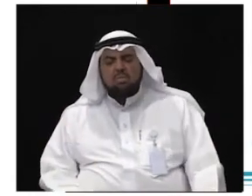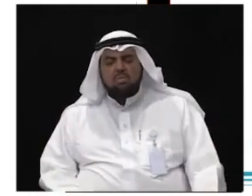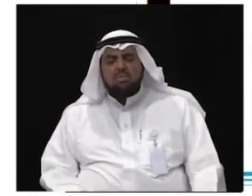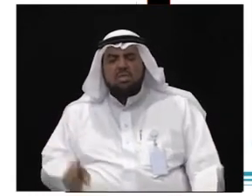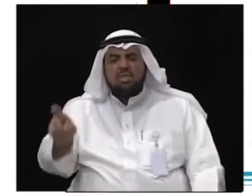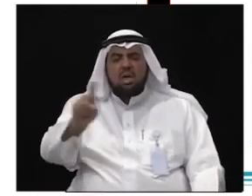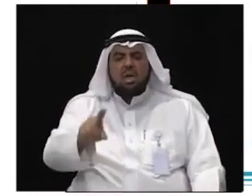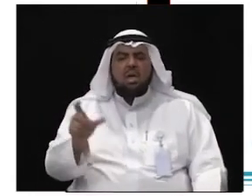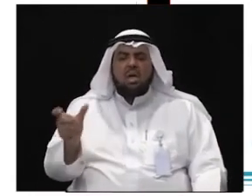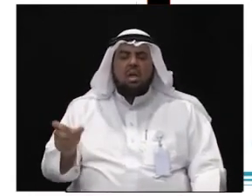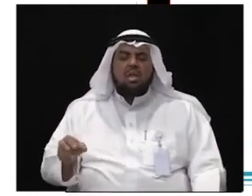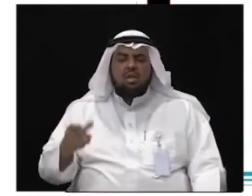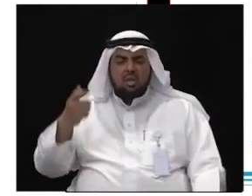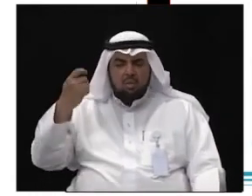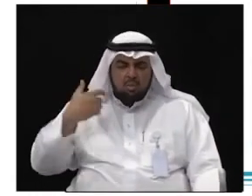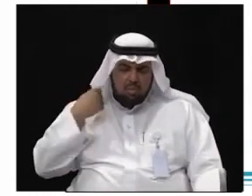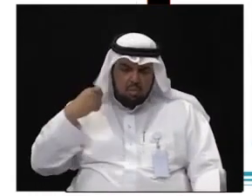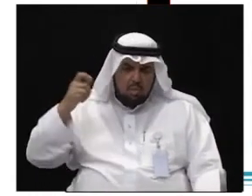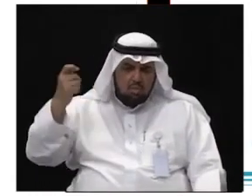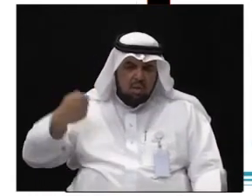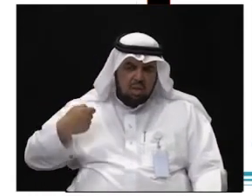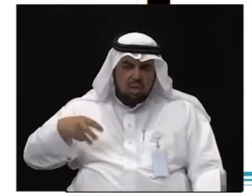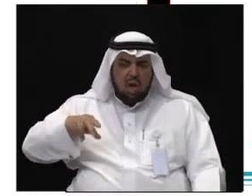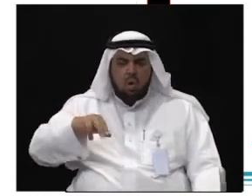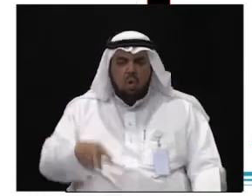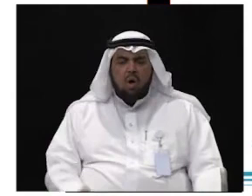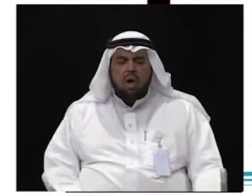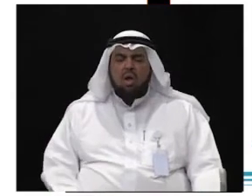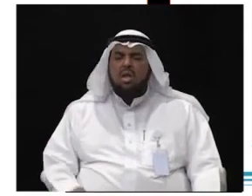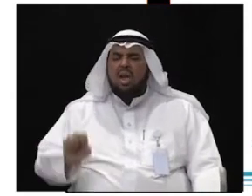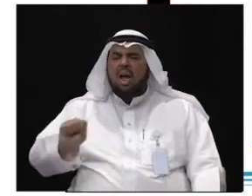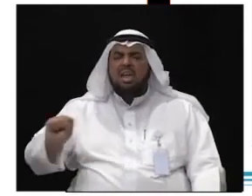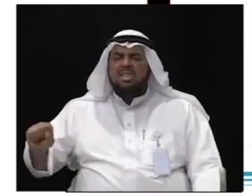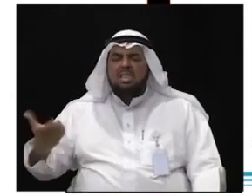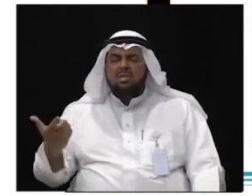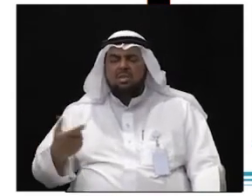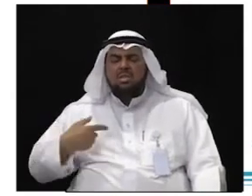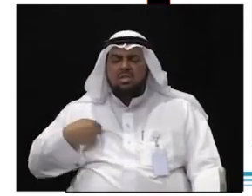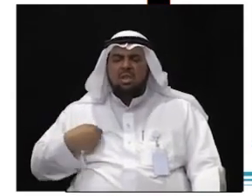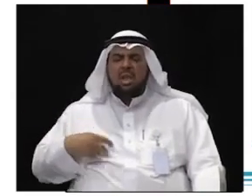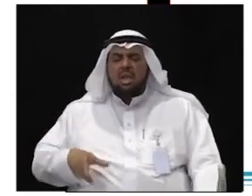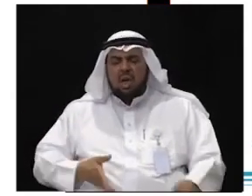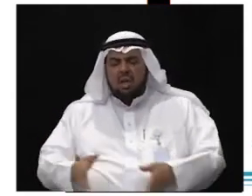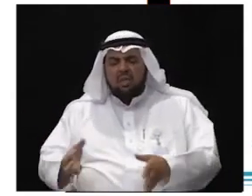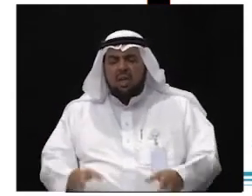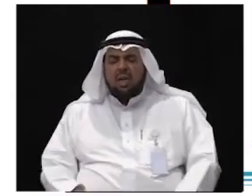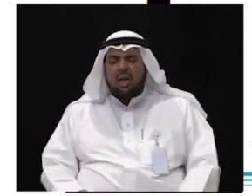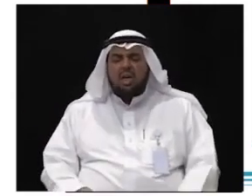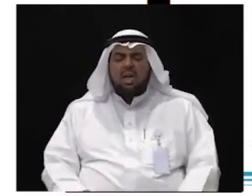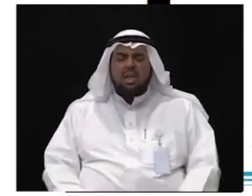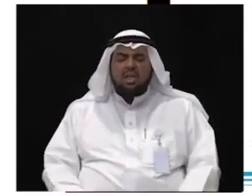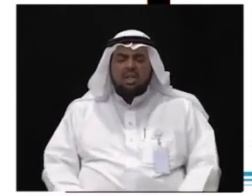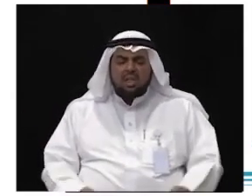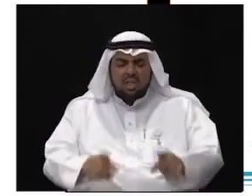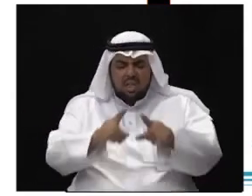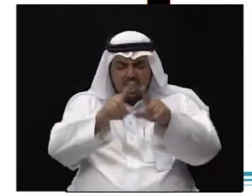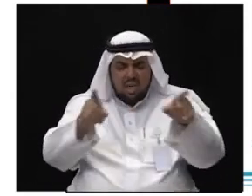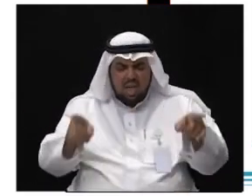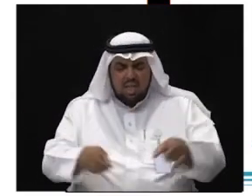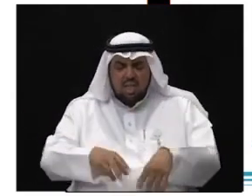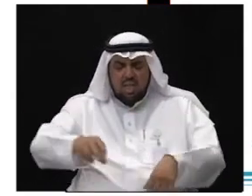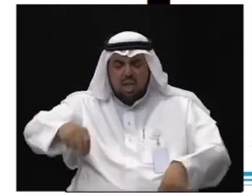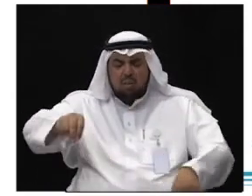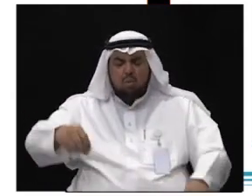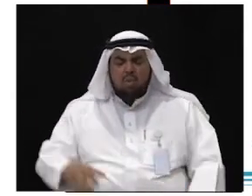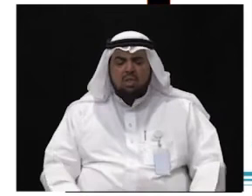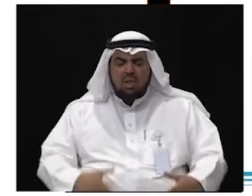سألت نورة عبد العزيز: ما الخاصية التي يمكن عن طريقها تحديد النماذج التي سيتم